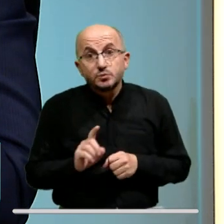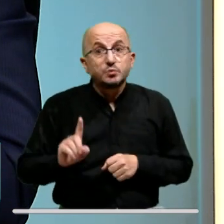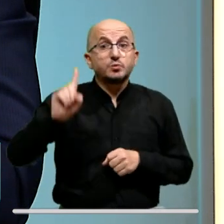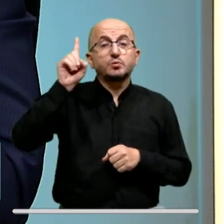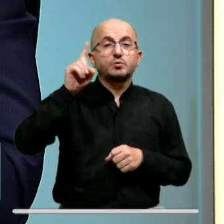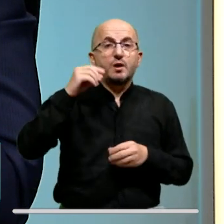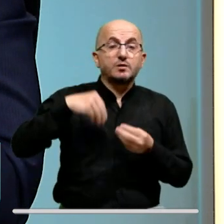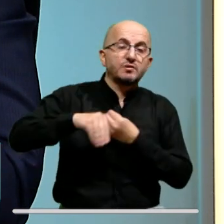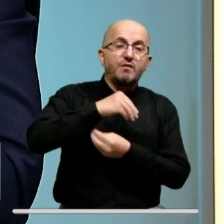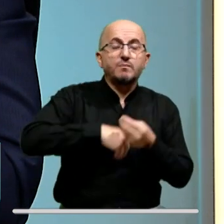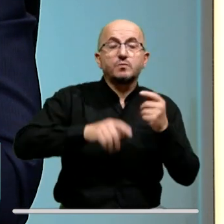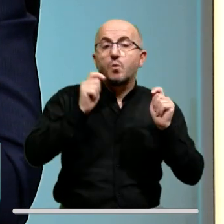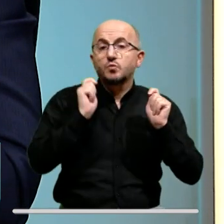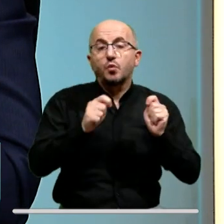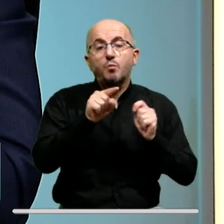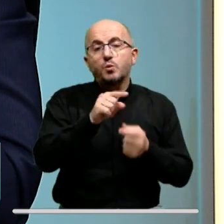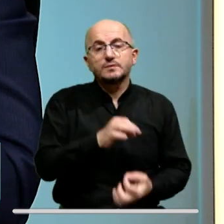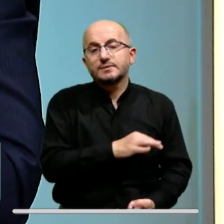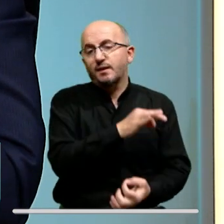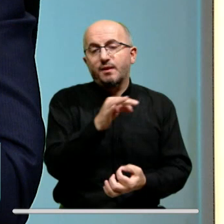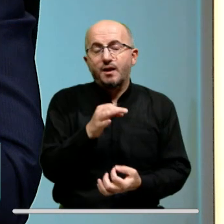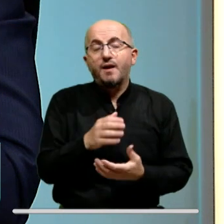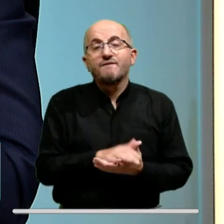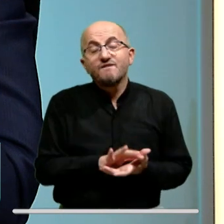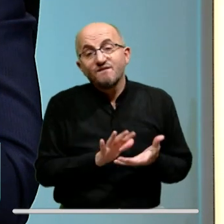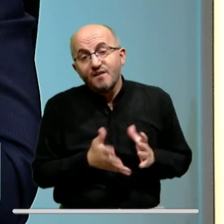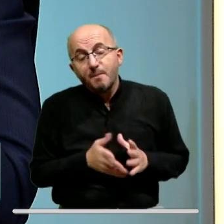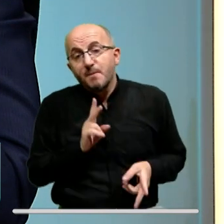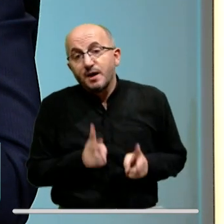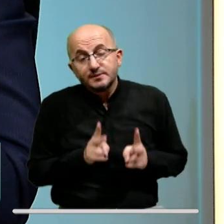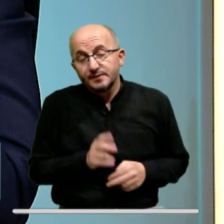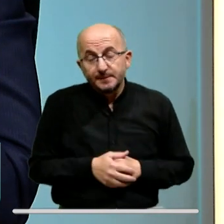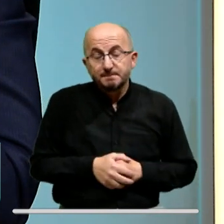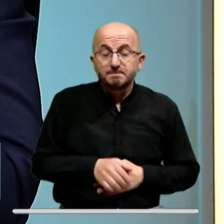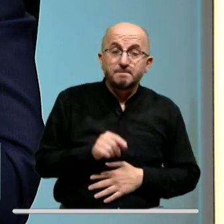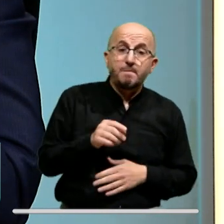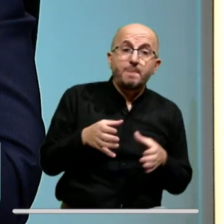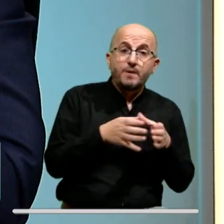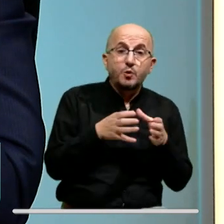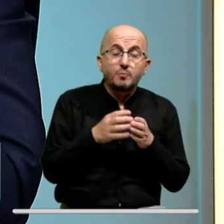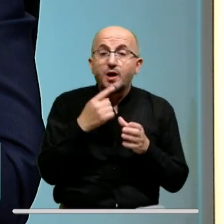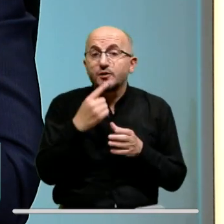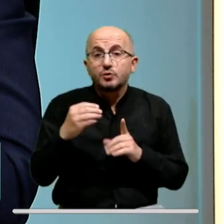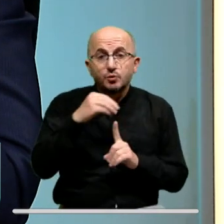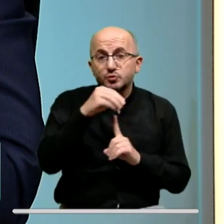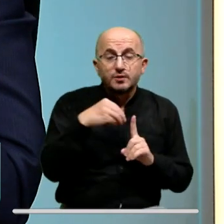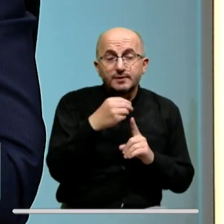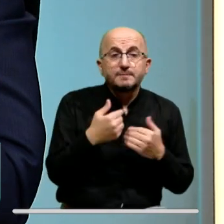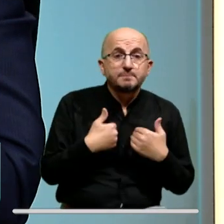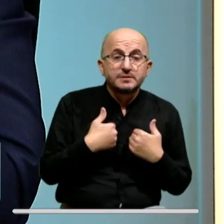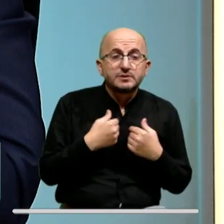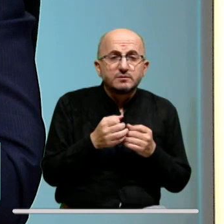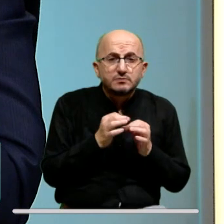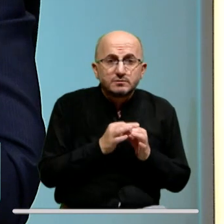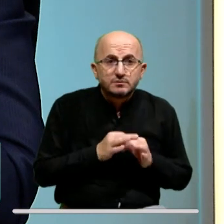tavaf yapmakta zorlanıyorlar bu insanlar. Veya bazen burada gruplar diyor ki hocalara biz